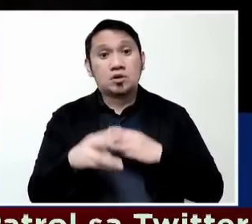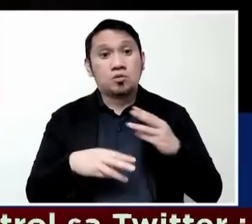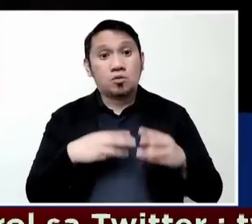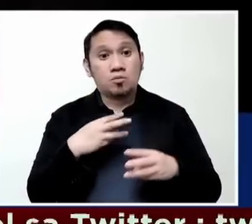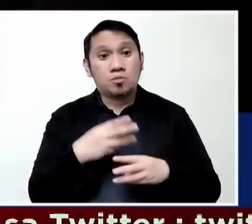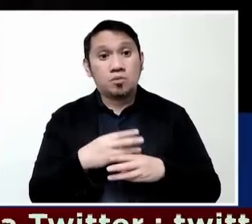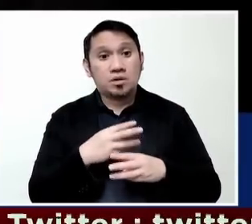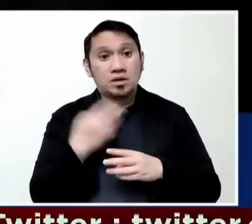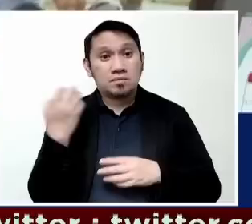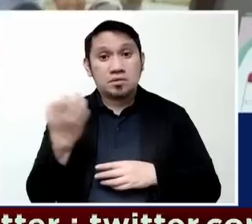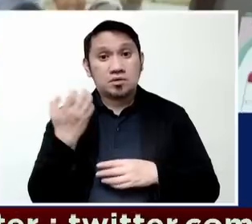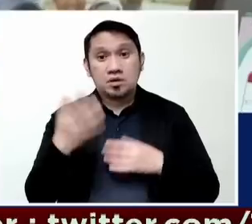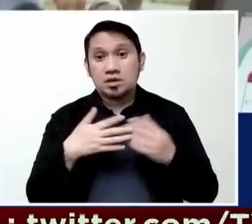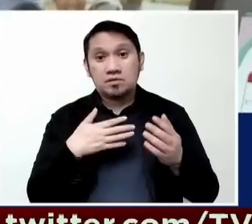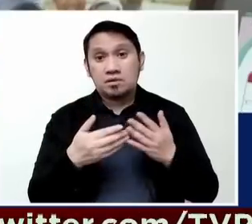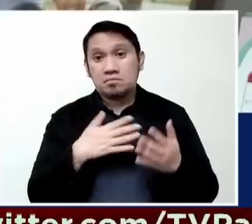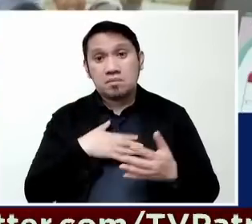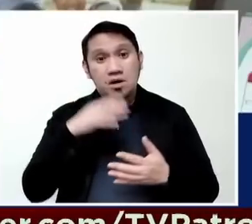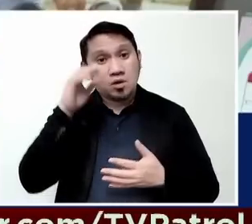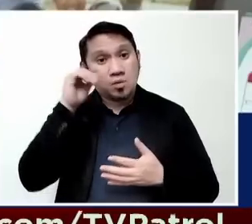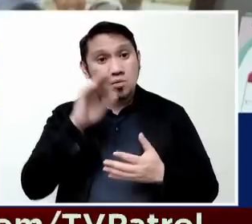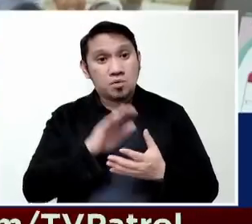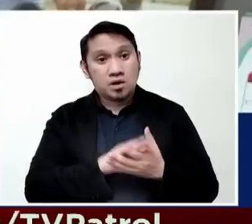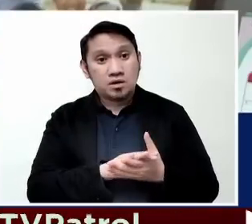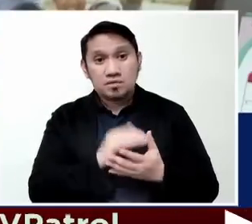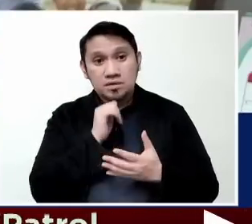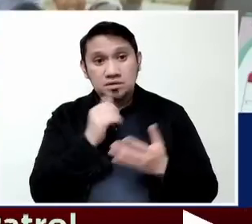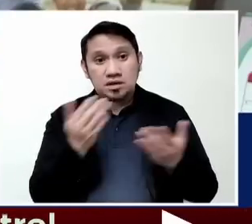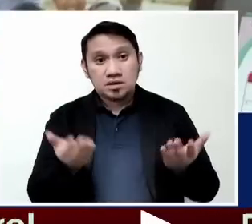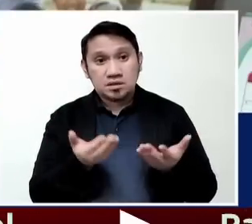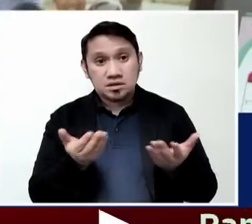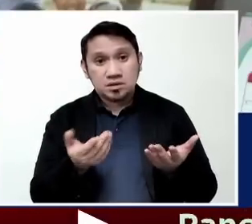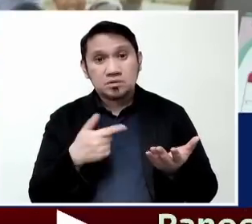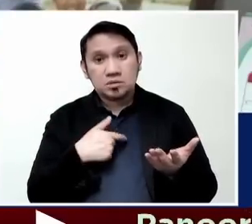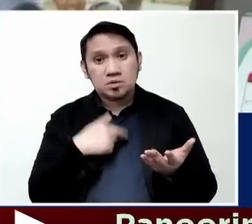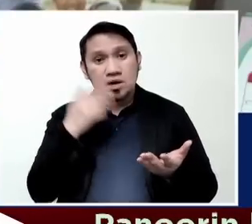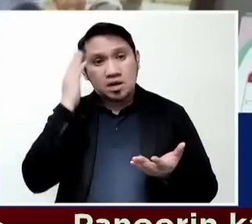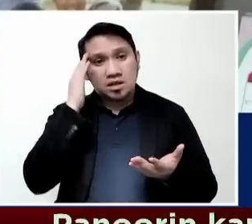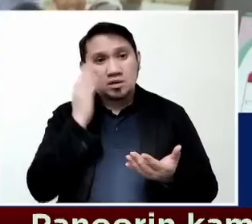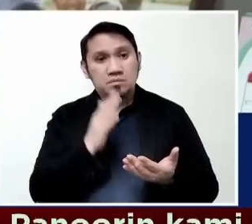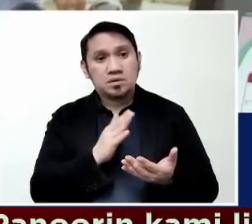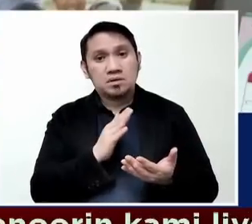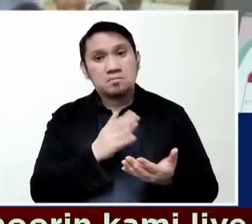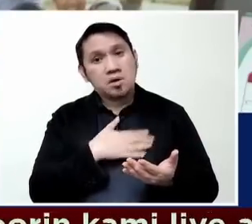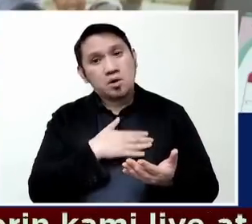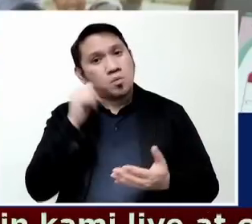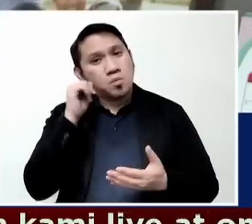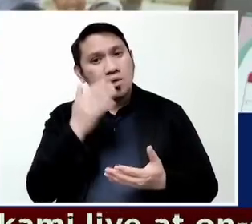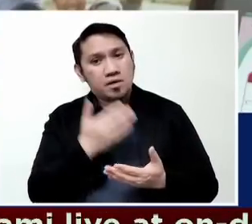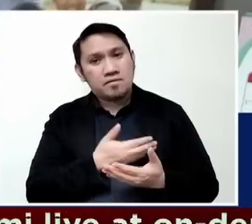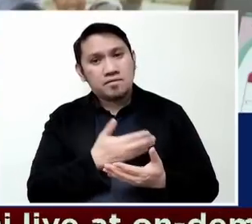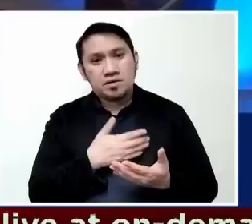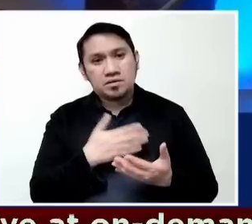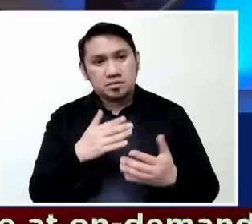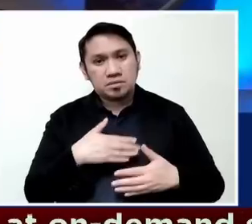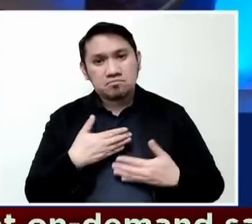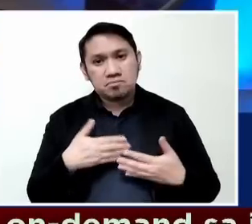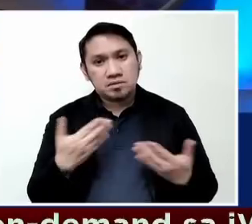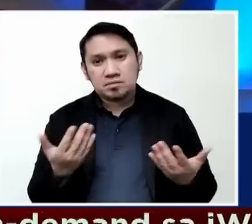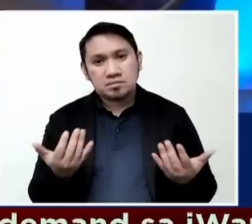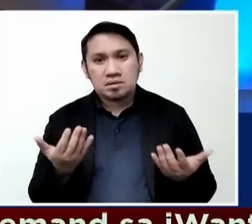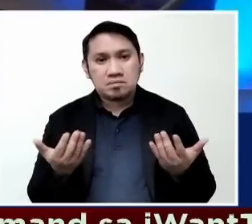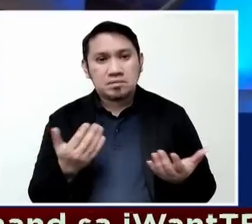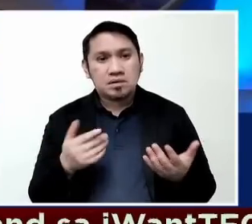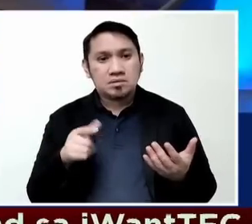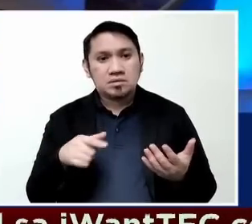is narinig ko na actually yung boses niya. Kumakanta na yan, happy na yan na yes, we've made it through.